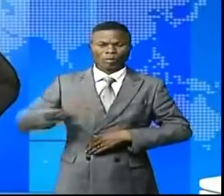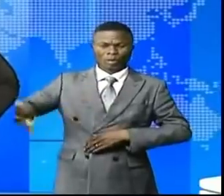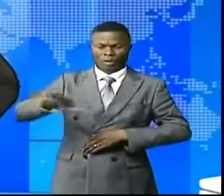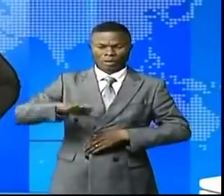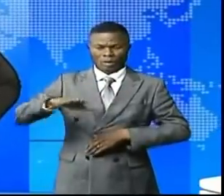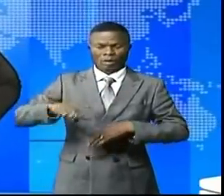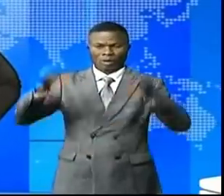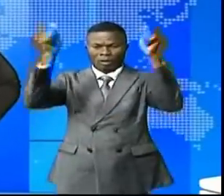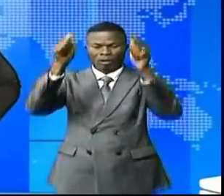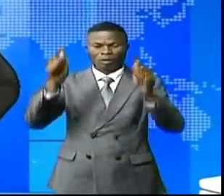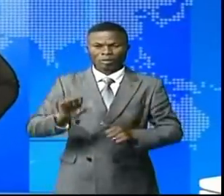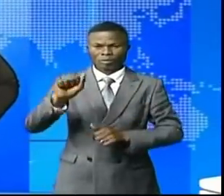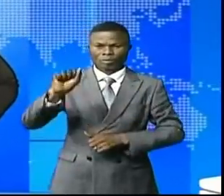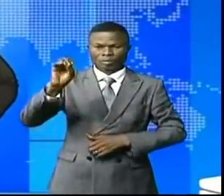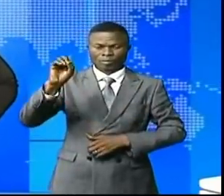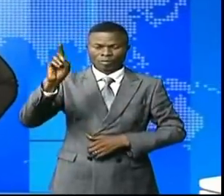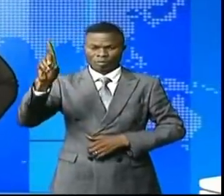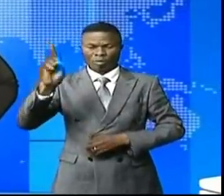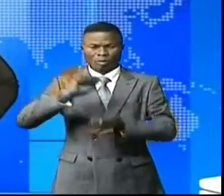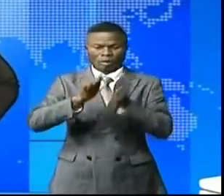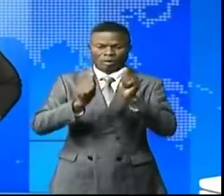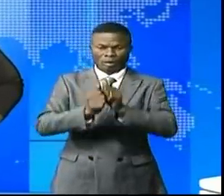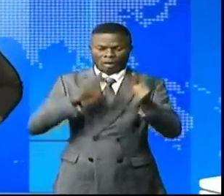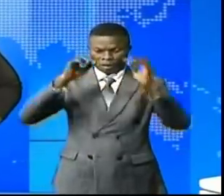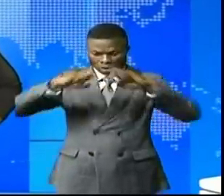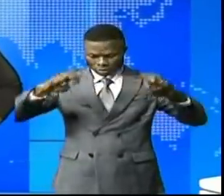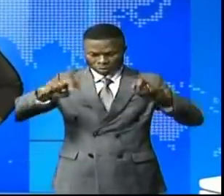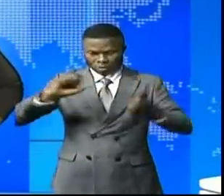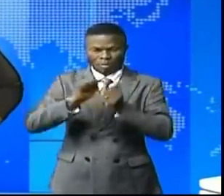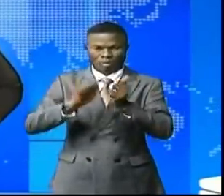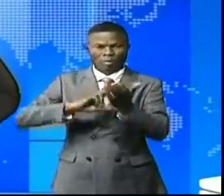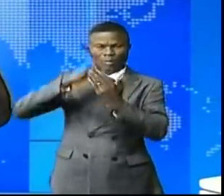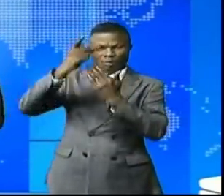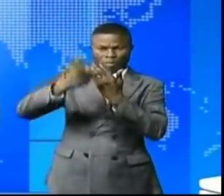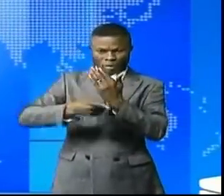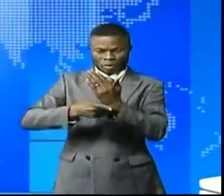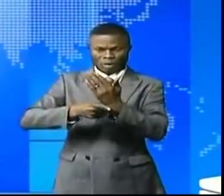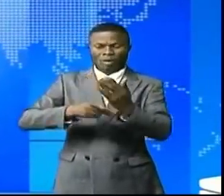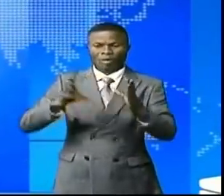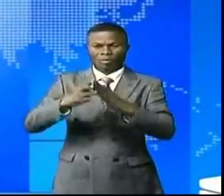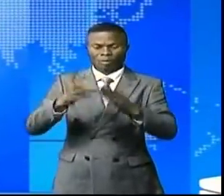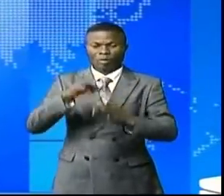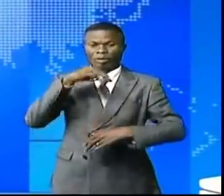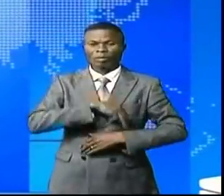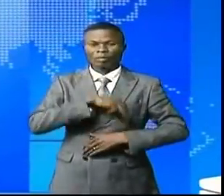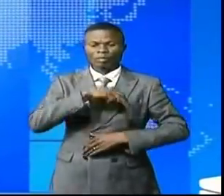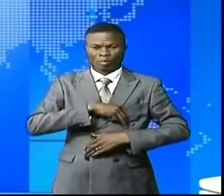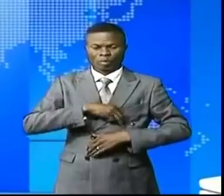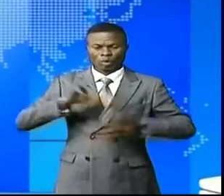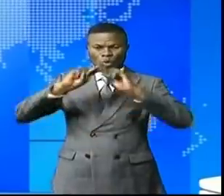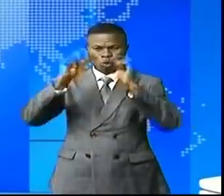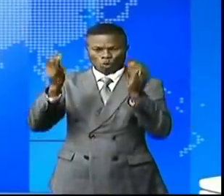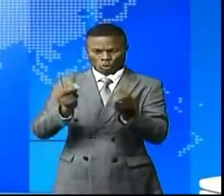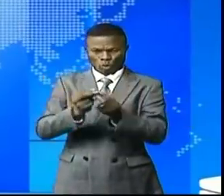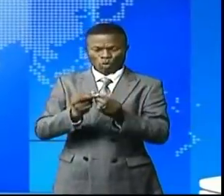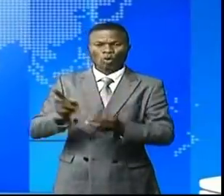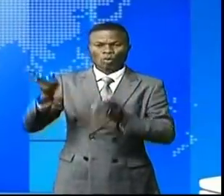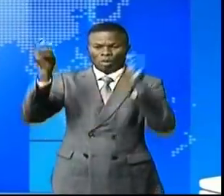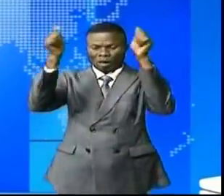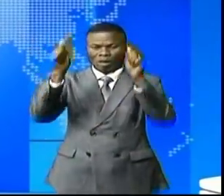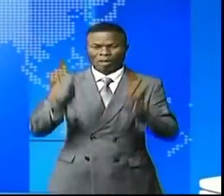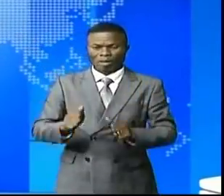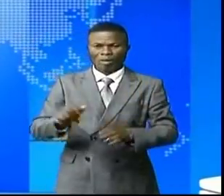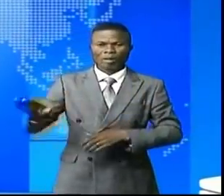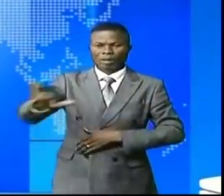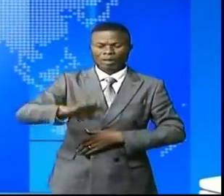de la SADC. Il était question d'examiner le projet réalisé par la mission de cette organisation sous-régionale au